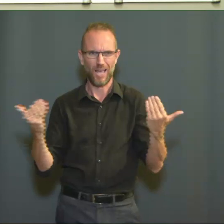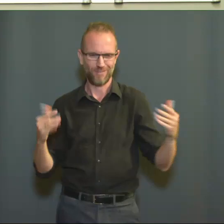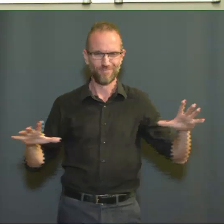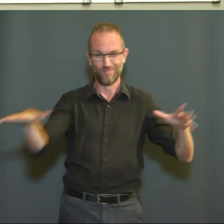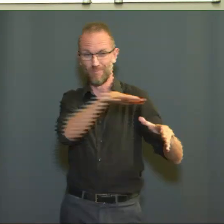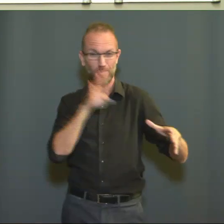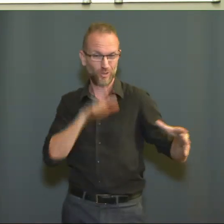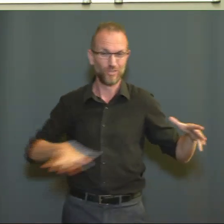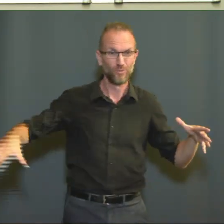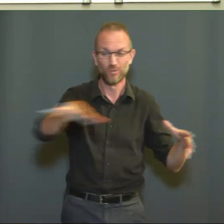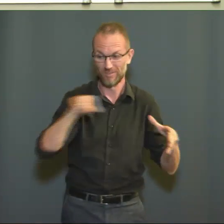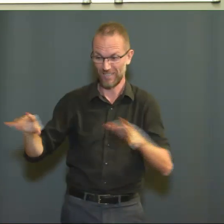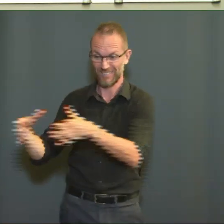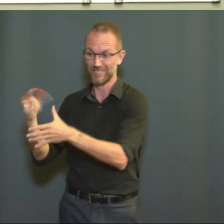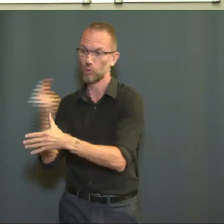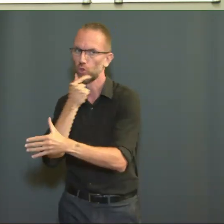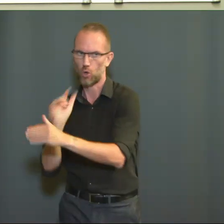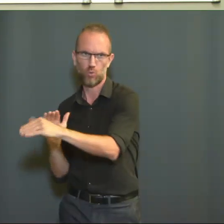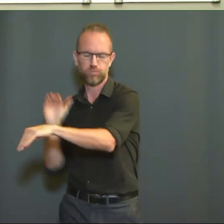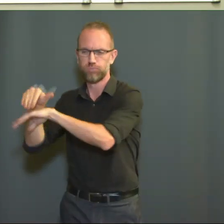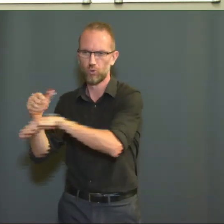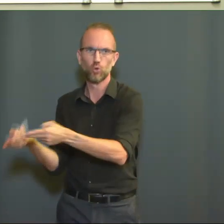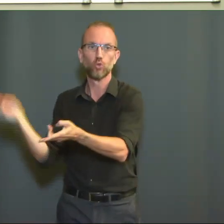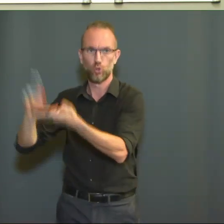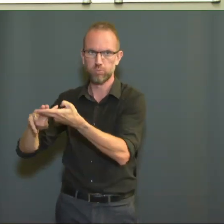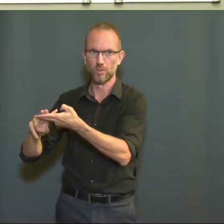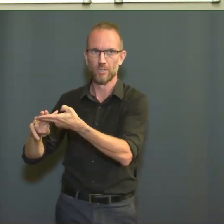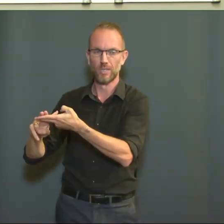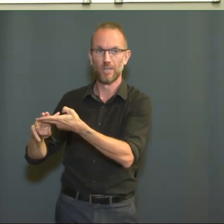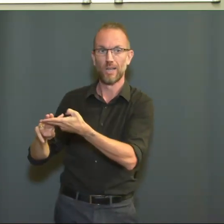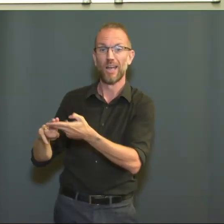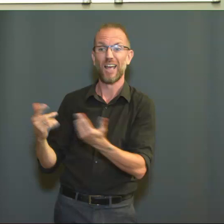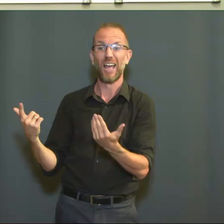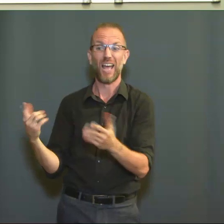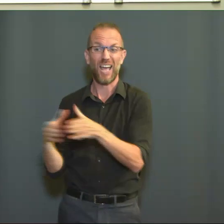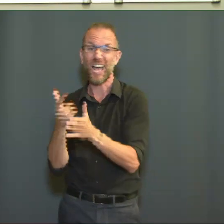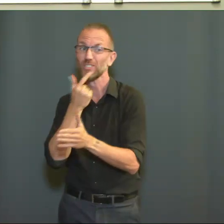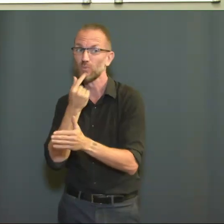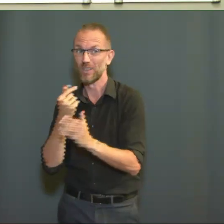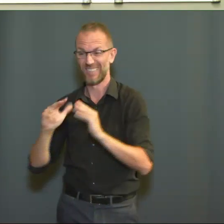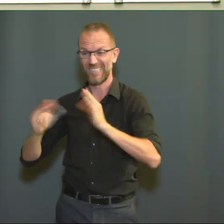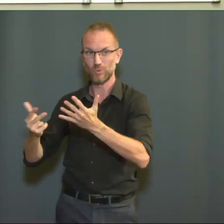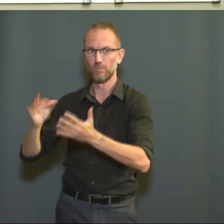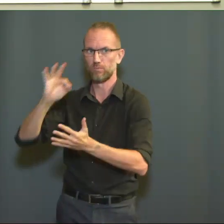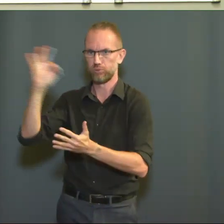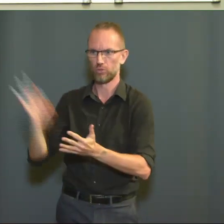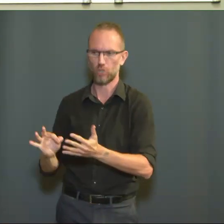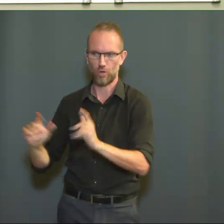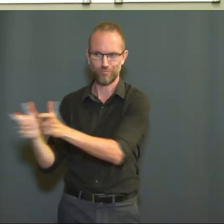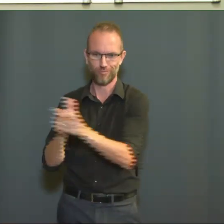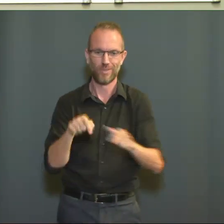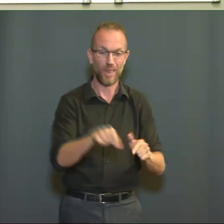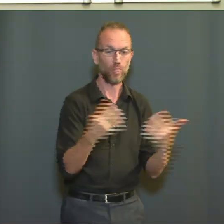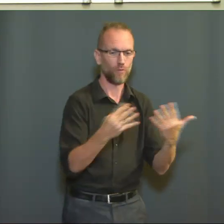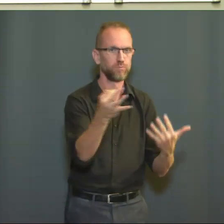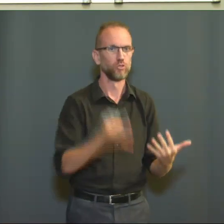de 18% pour cette tranche d'âge. Il reste donc particulièrement important d'avoir une vigilance accrue par rapport à eux et par